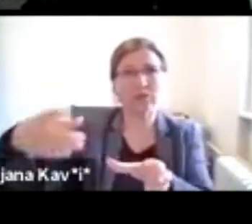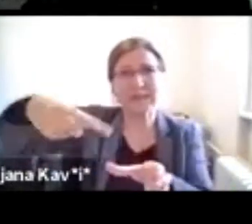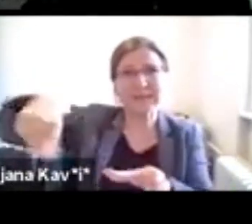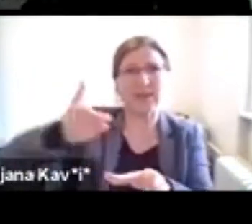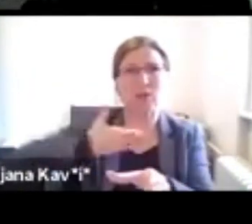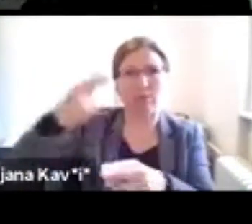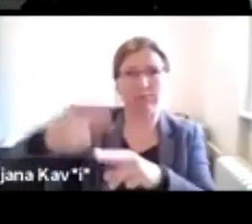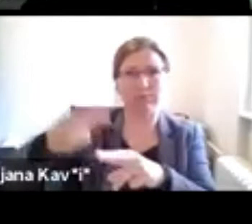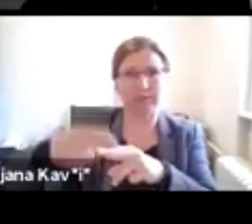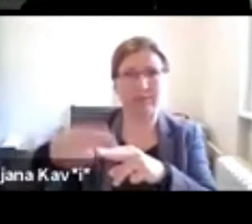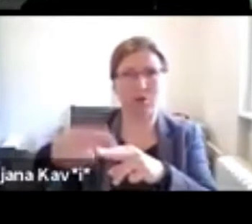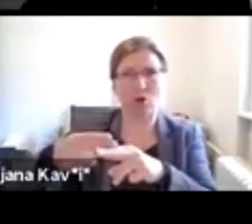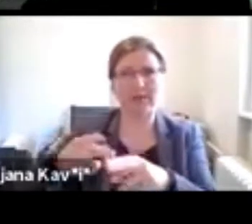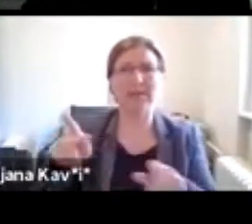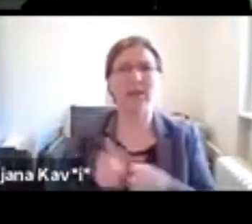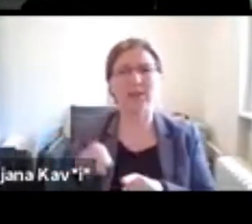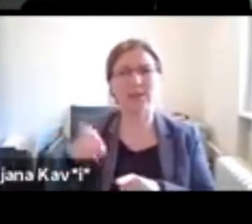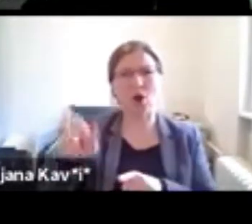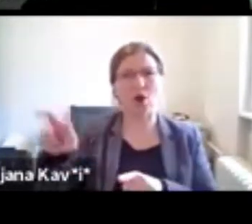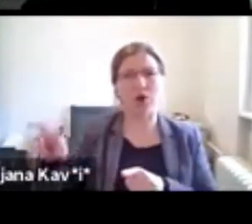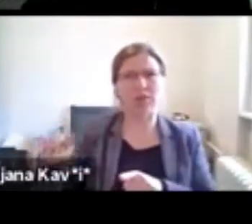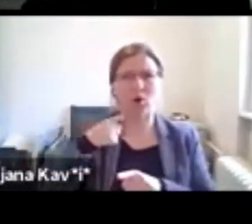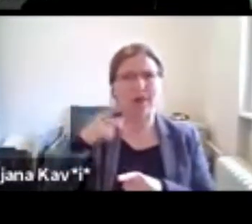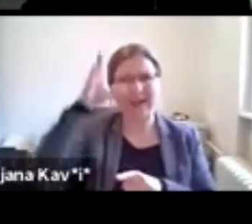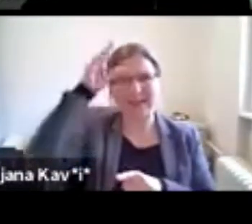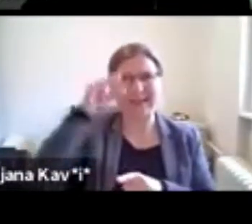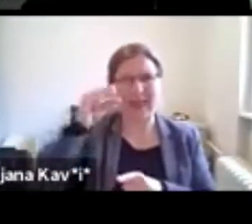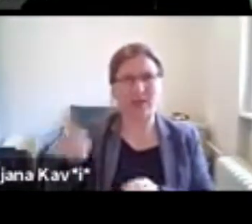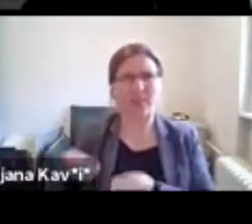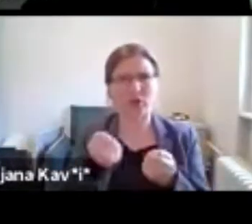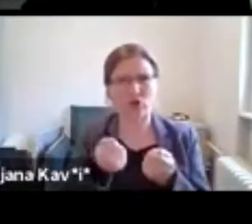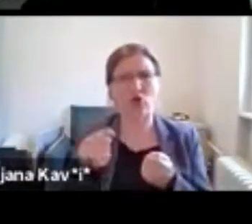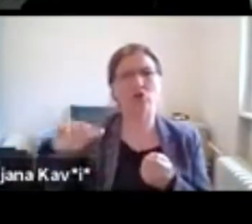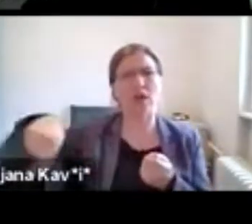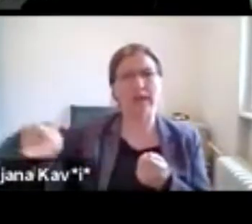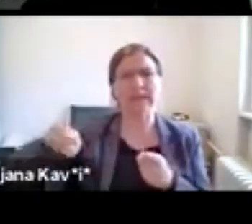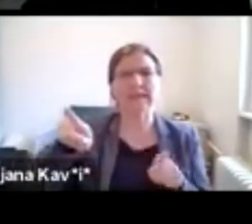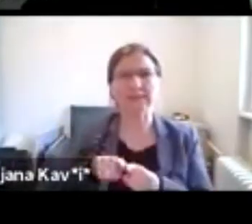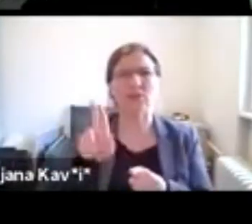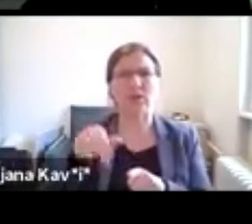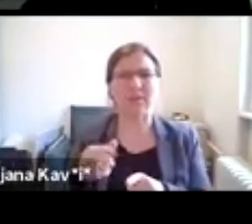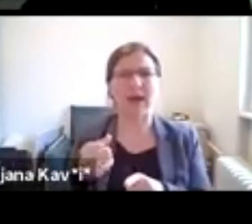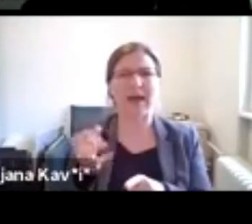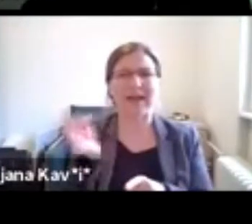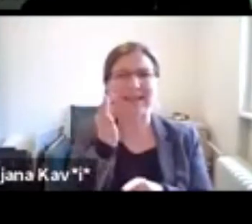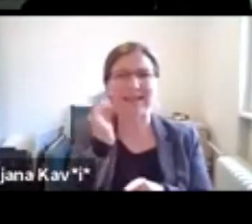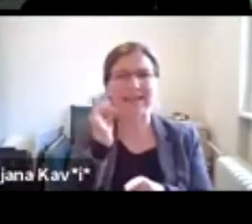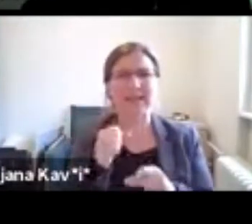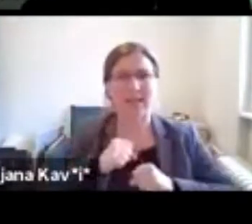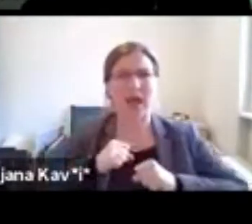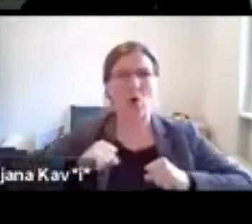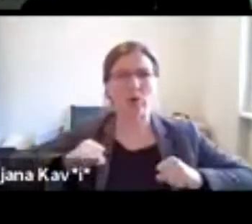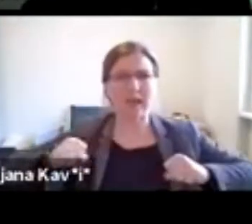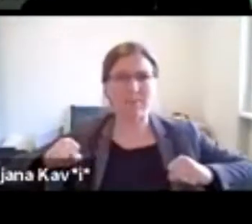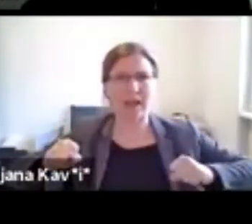teškoćama pokazalo se da su sklonije pretilosti, što je također jedan od rizičnih faktora za oboljevanje